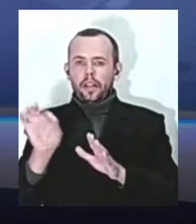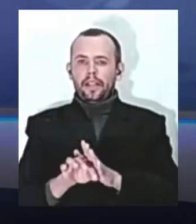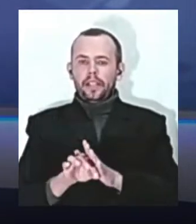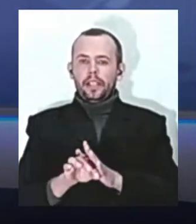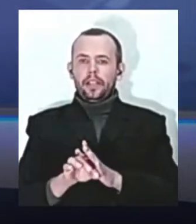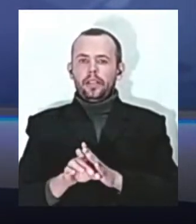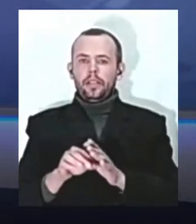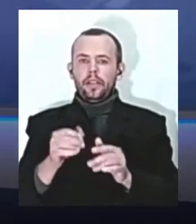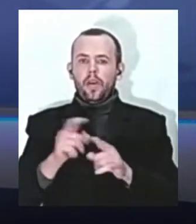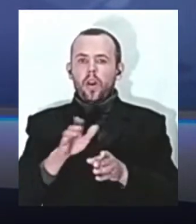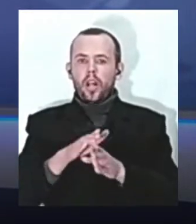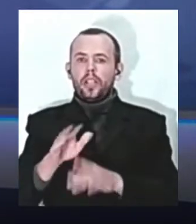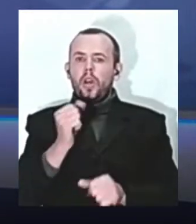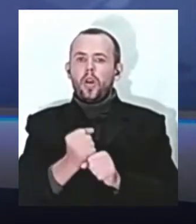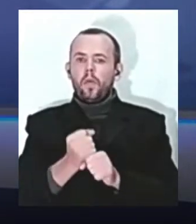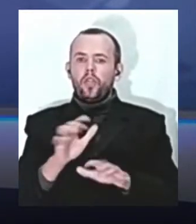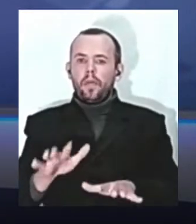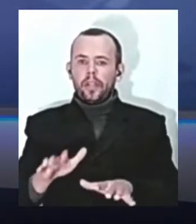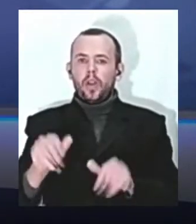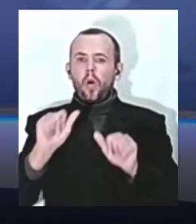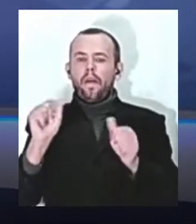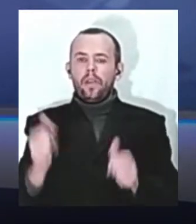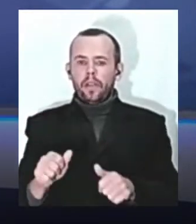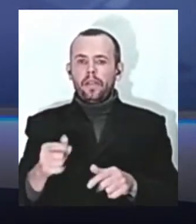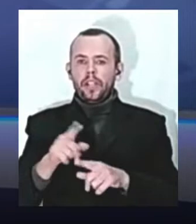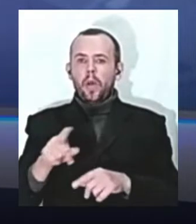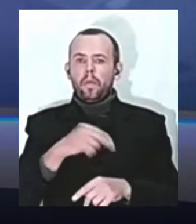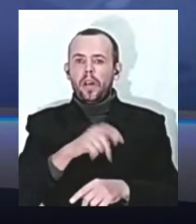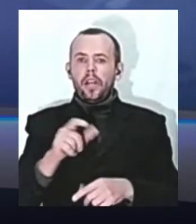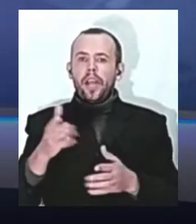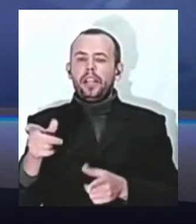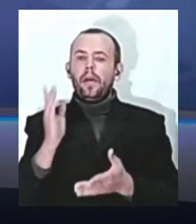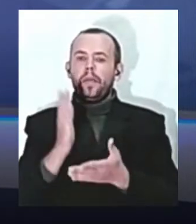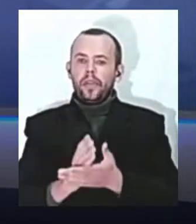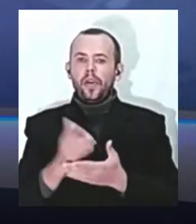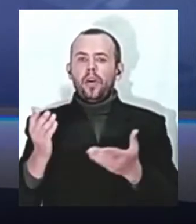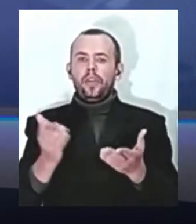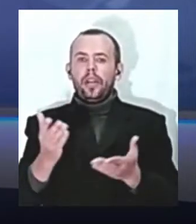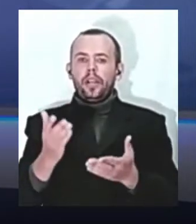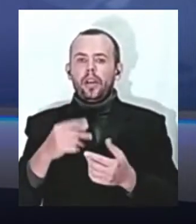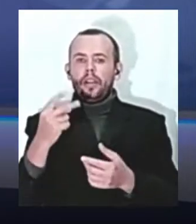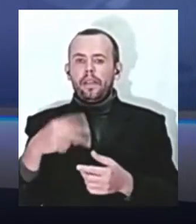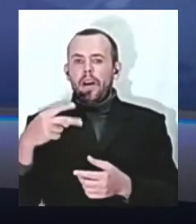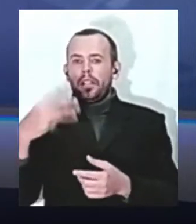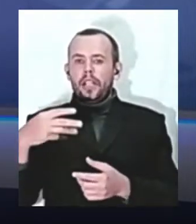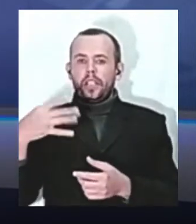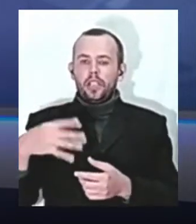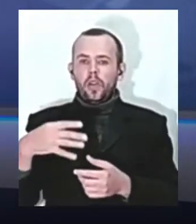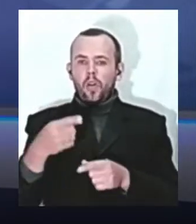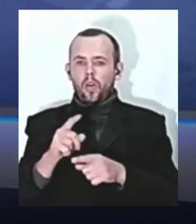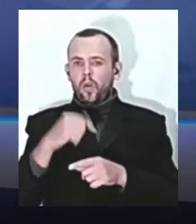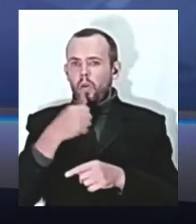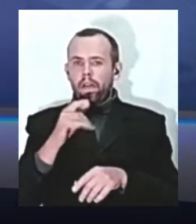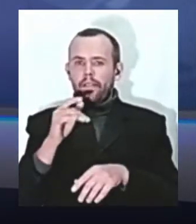легалізація робочих місць, оформлення тих працівників, які там є, і які там 20, 30, 40 років фактично офіційно ніде